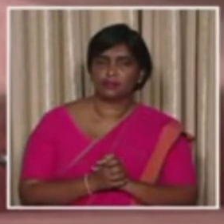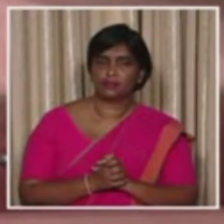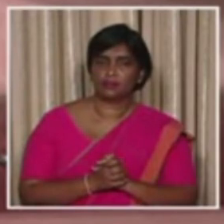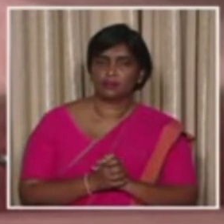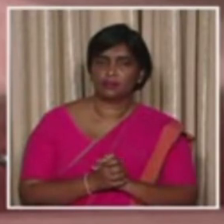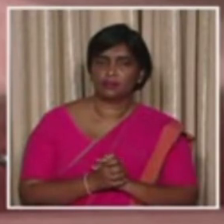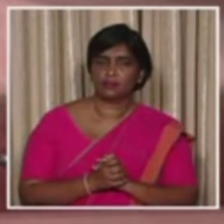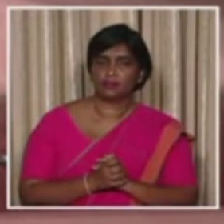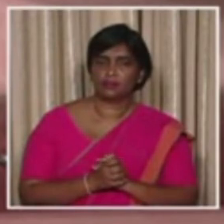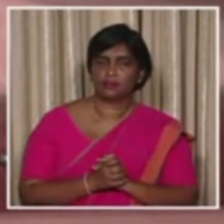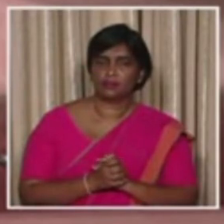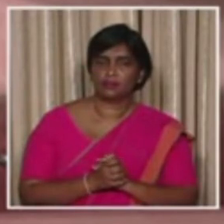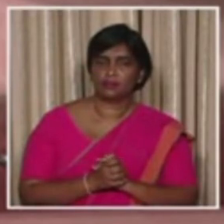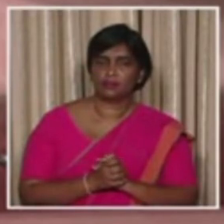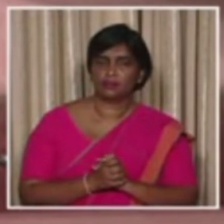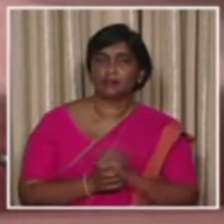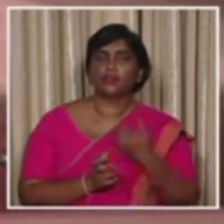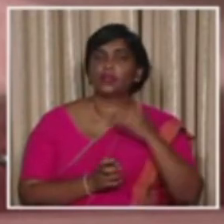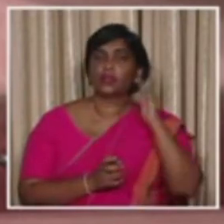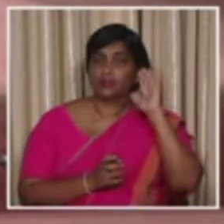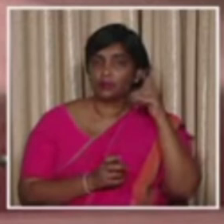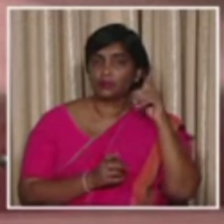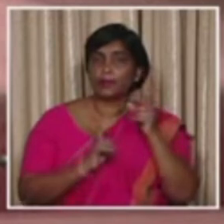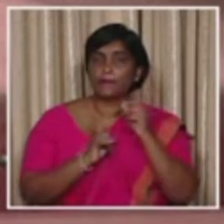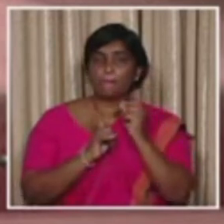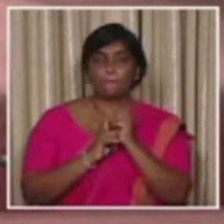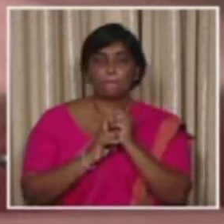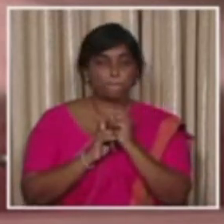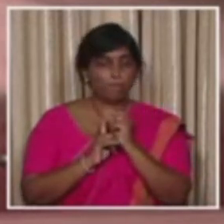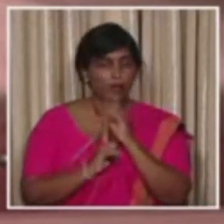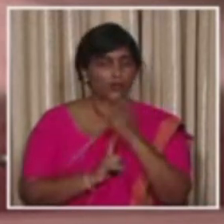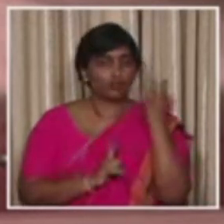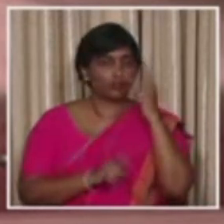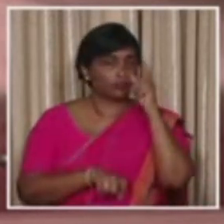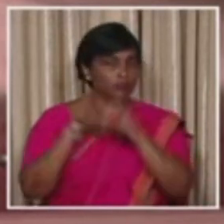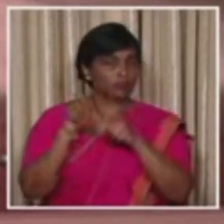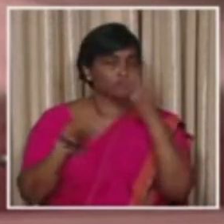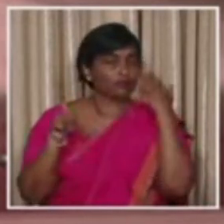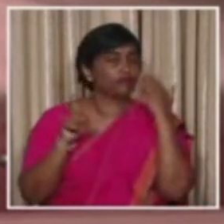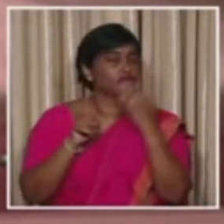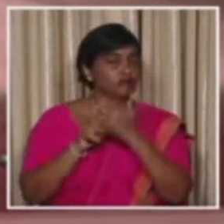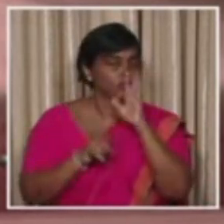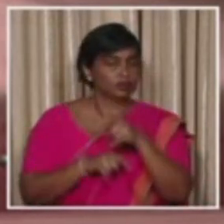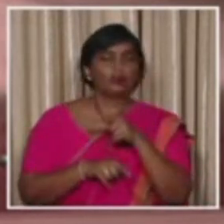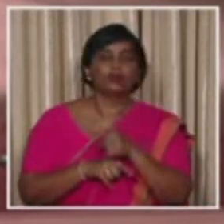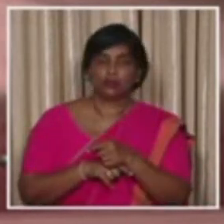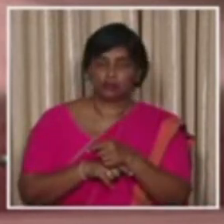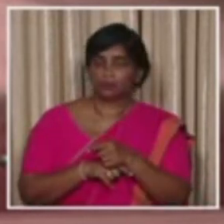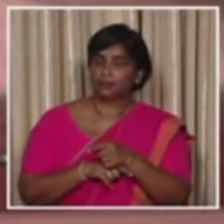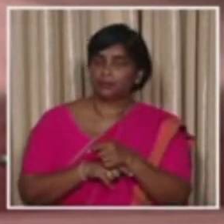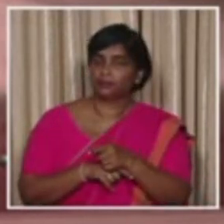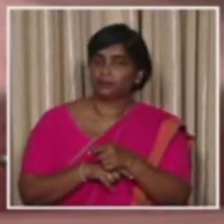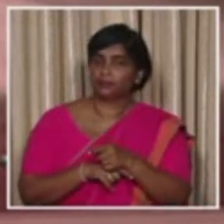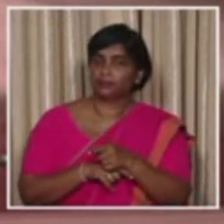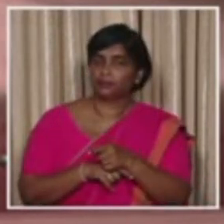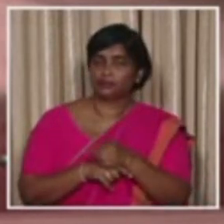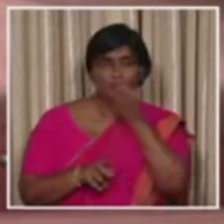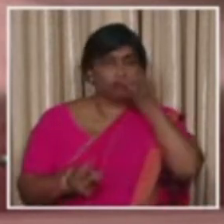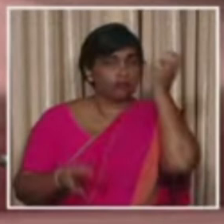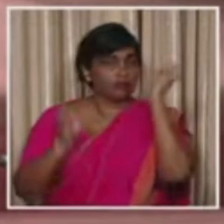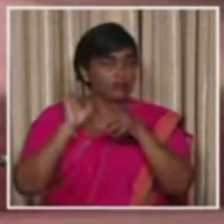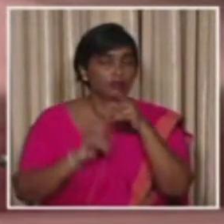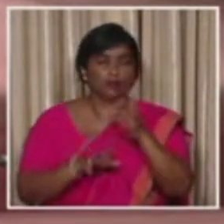காசாவிலே பாலஸ்தீனத்திலே முஸ்லிம் மக்களுக்கு எதிராக நடத்தப்படுகின்ற அந்த கொலை வரி தாக்குதலை கண்டித்து ஐநாவுக்கு இங்கே ஏனைய